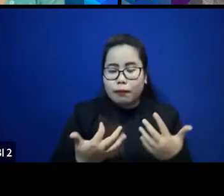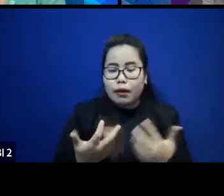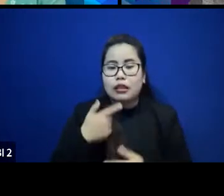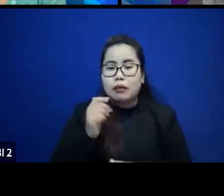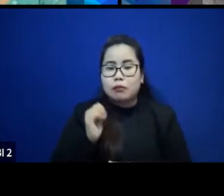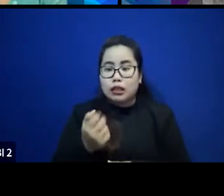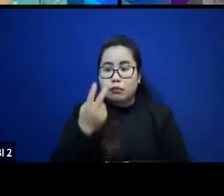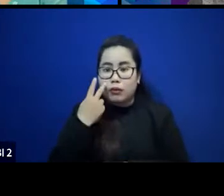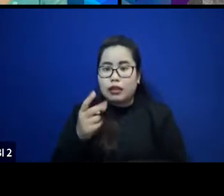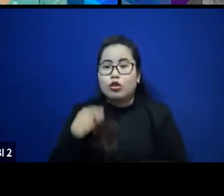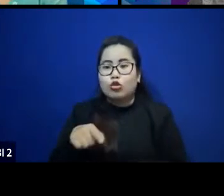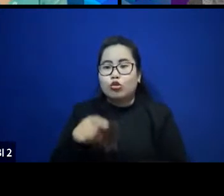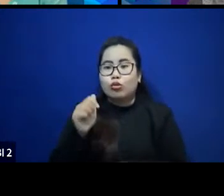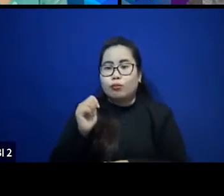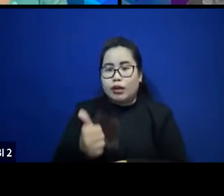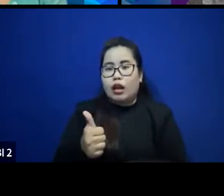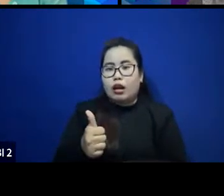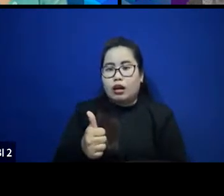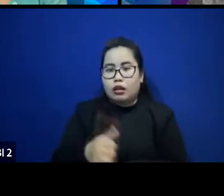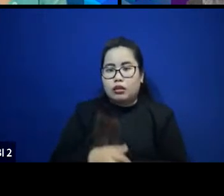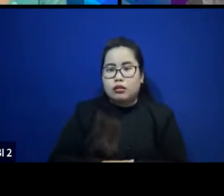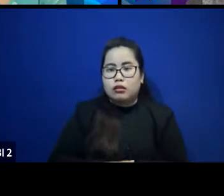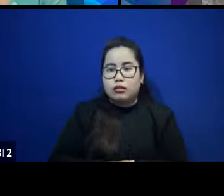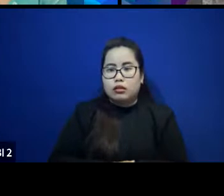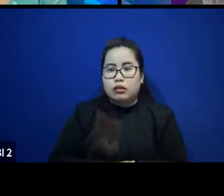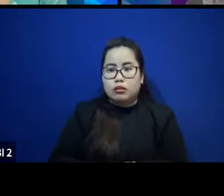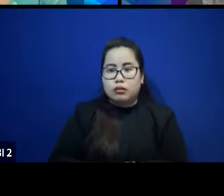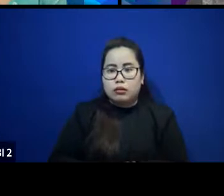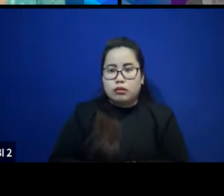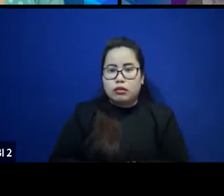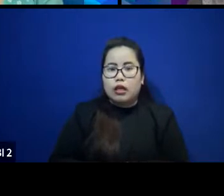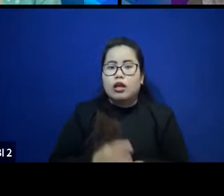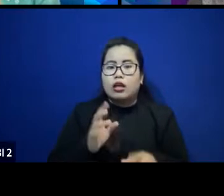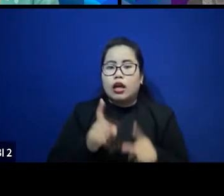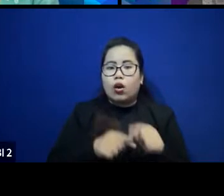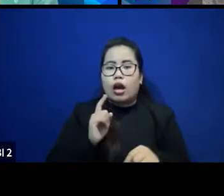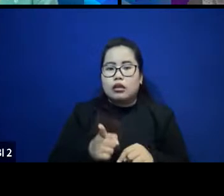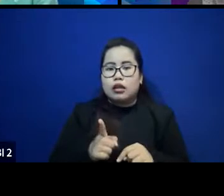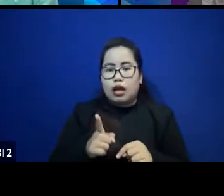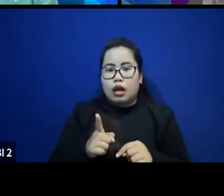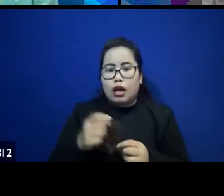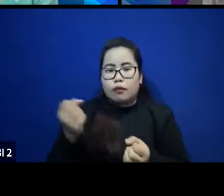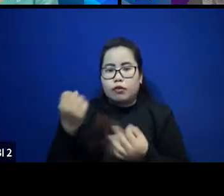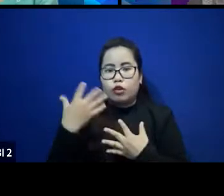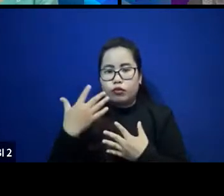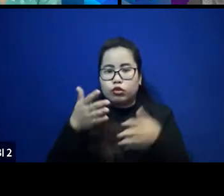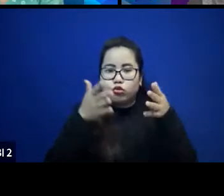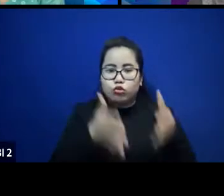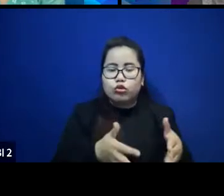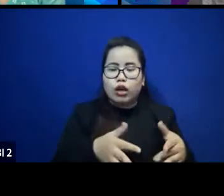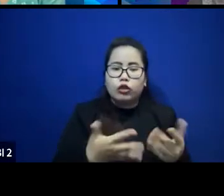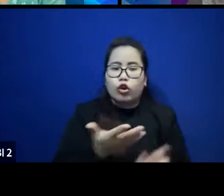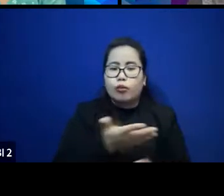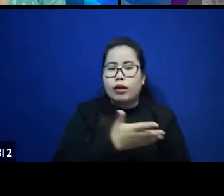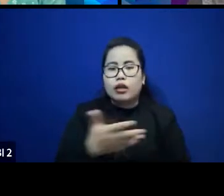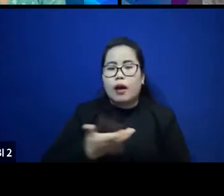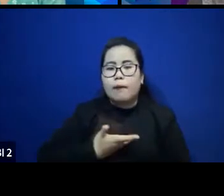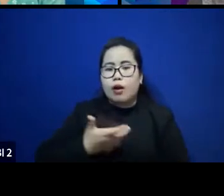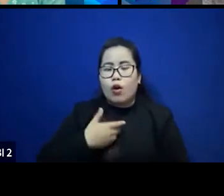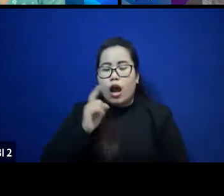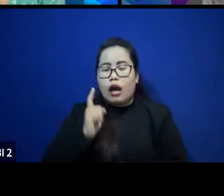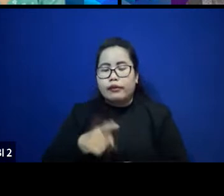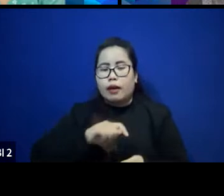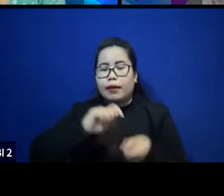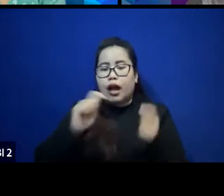menangkap itu benar tapi ketika ada update tertentu atau ketika er kita ingin mengupdate